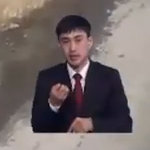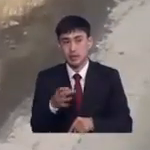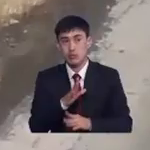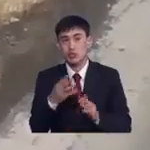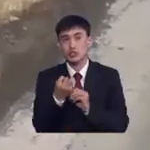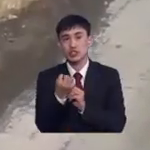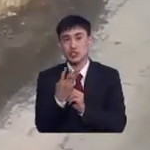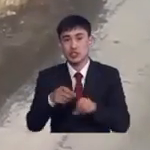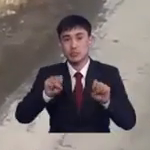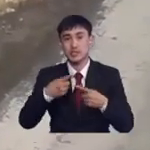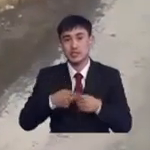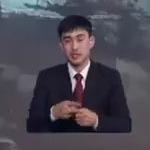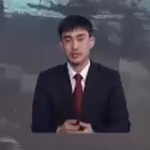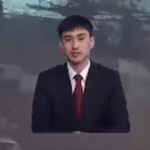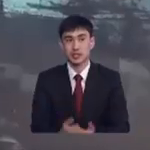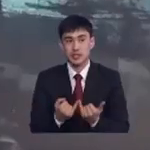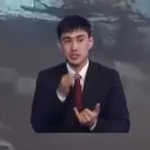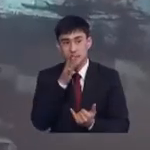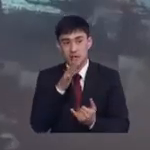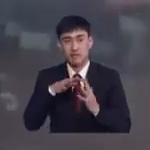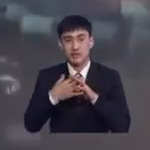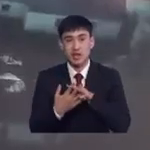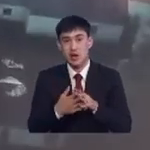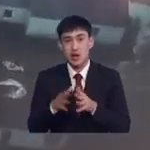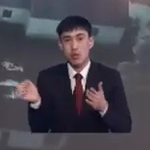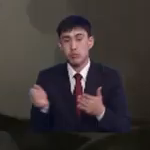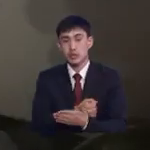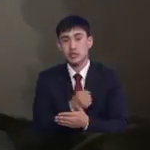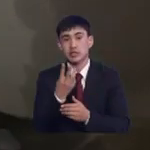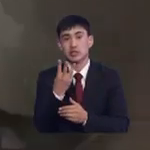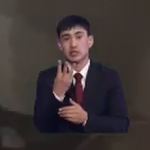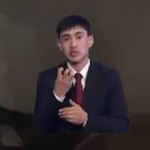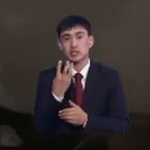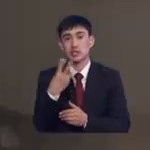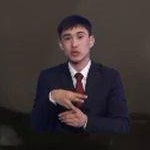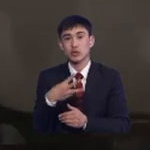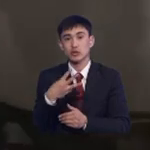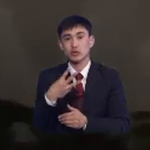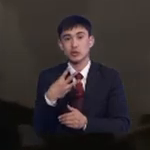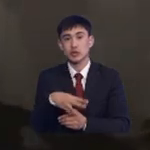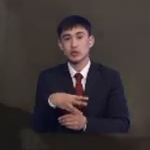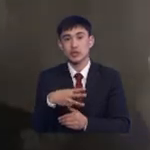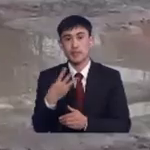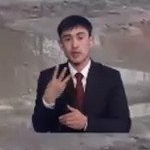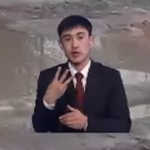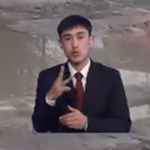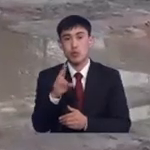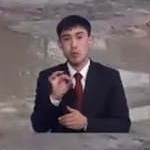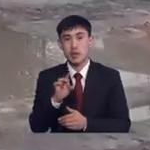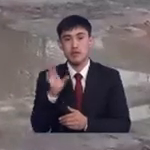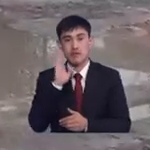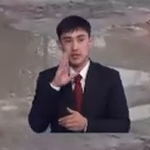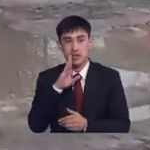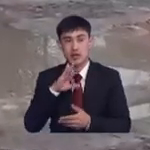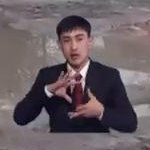более 14 единиц техники. В настоящее время в селе откачано порядка 1300 кубометров воды, возведена 420-метровая насыпная дамба.